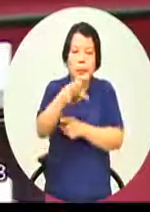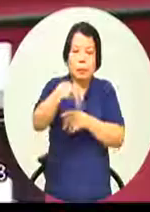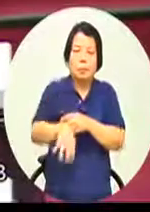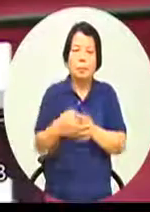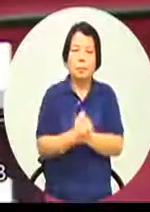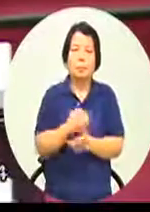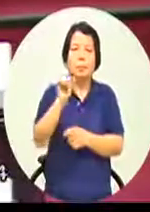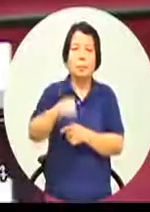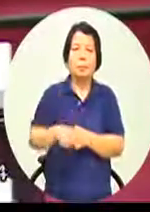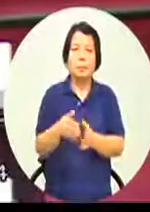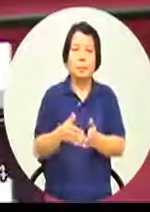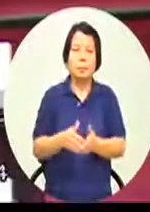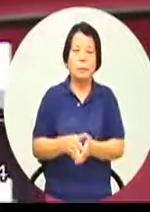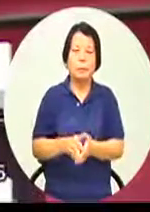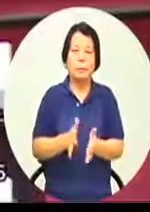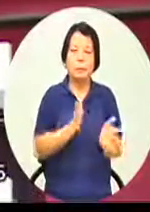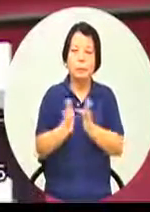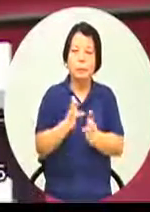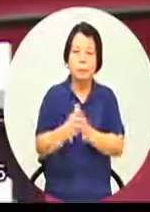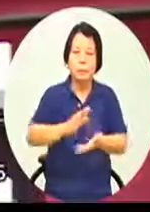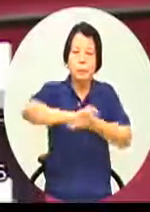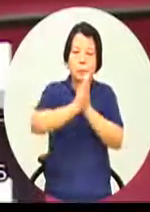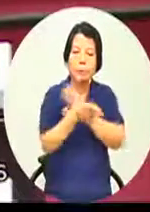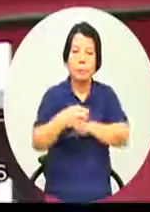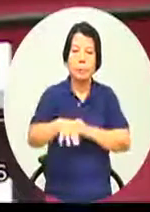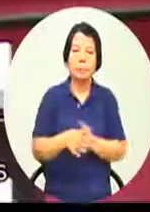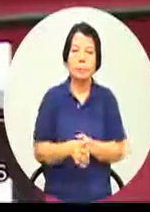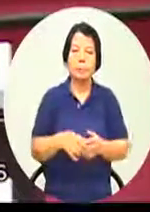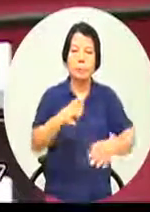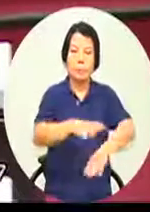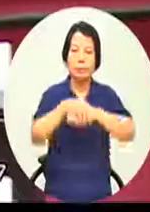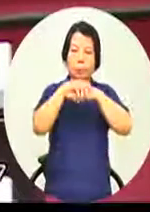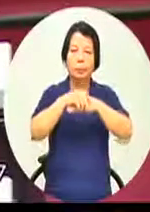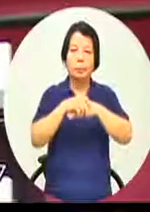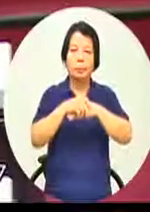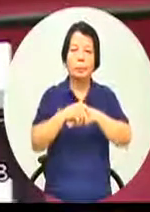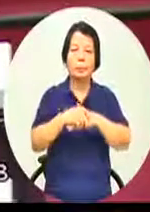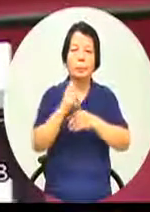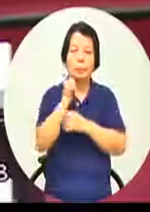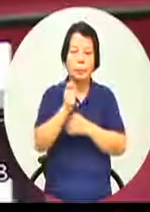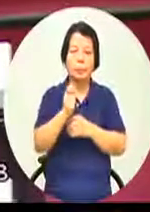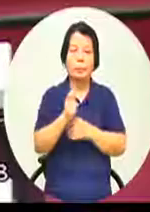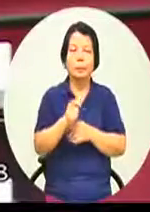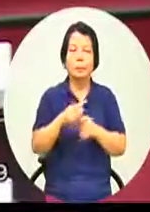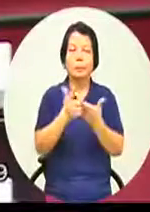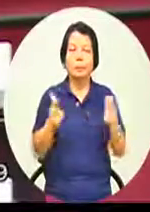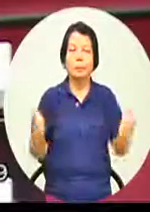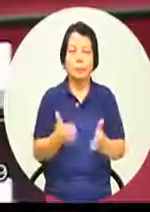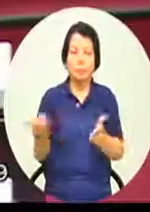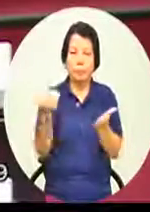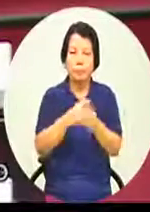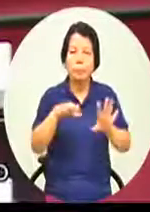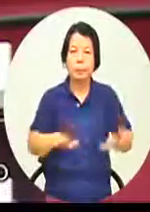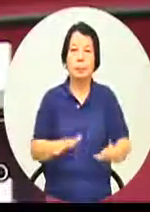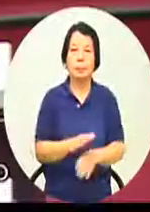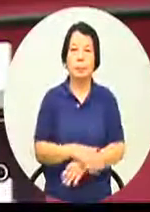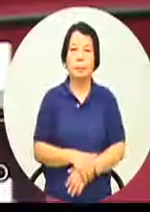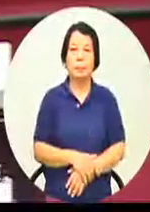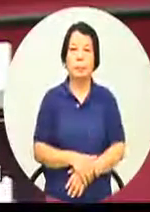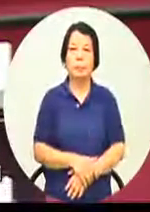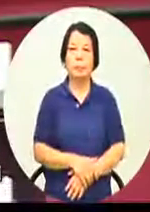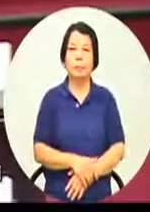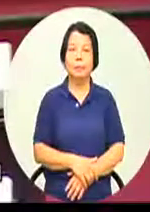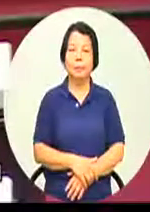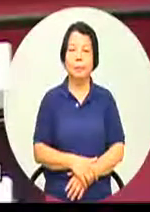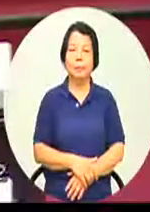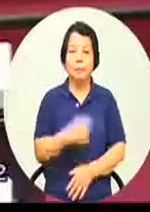这流浪犬变成我们的救难犬等等。然后呢，到目前为止啊，我想要了